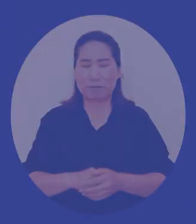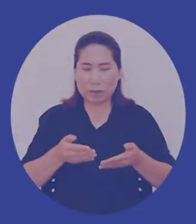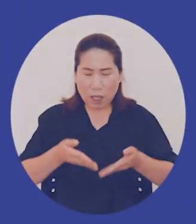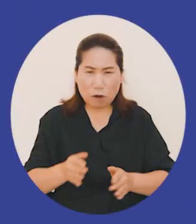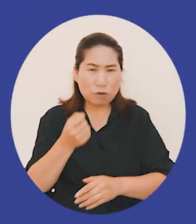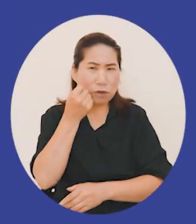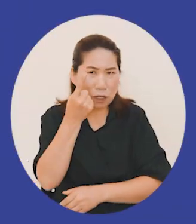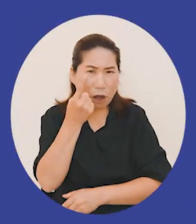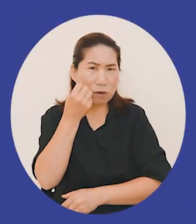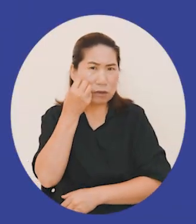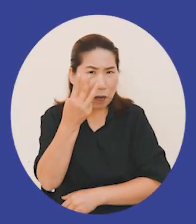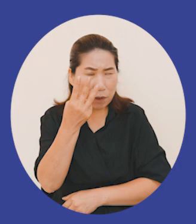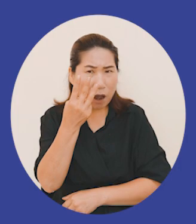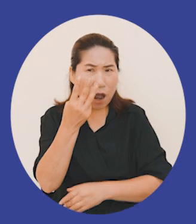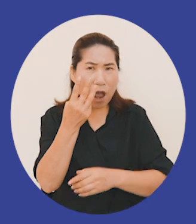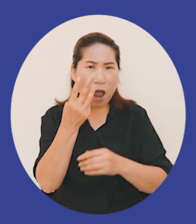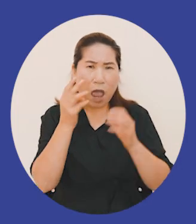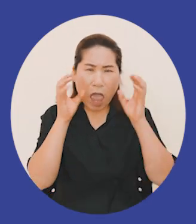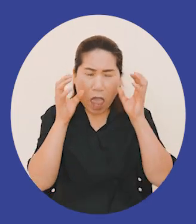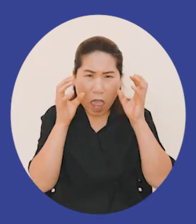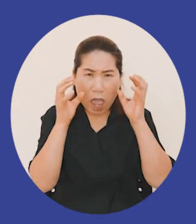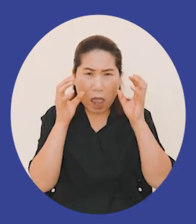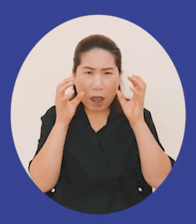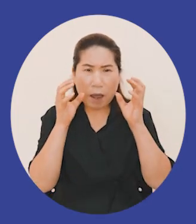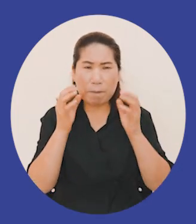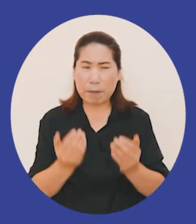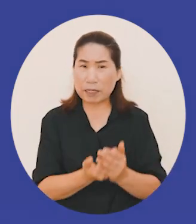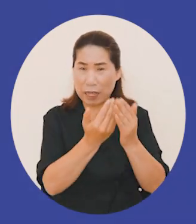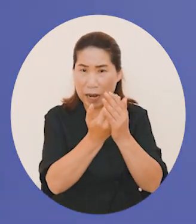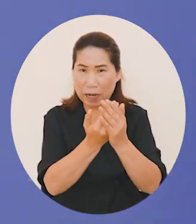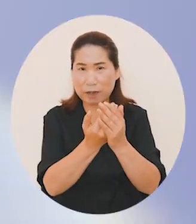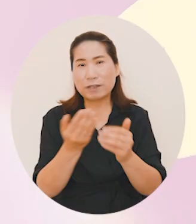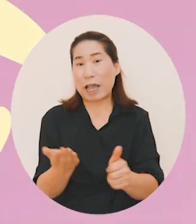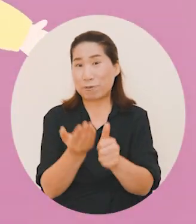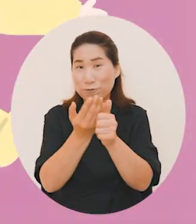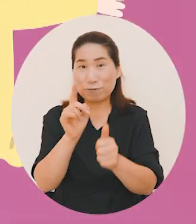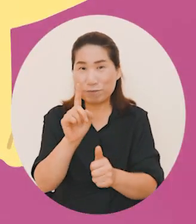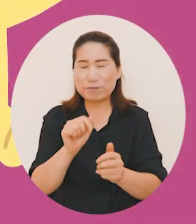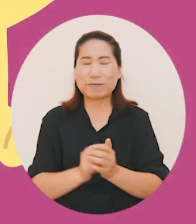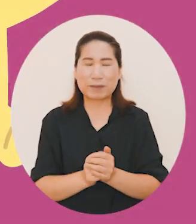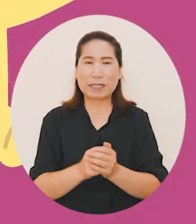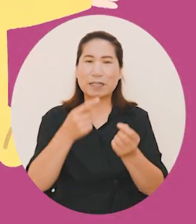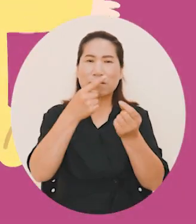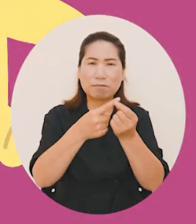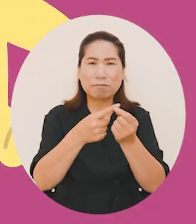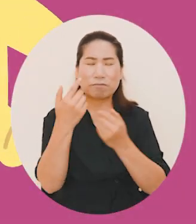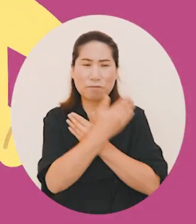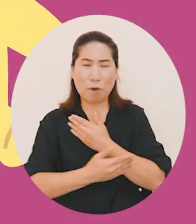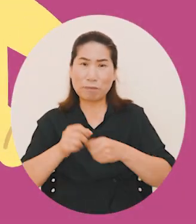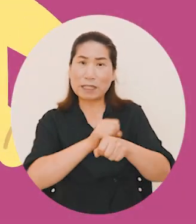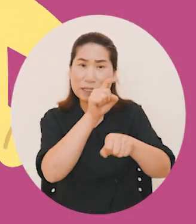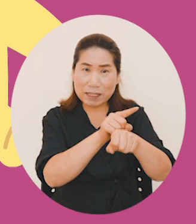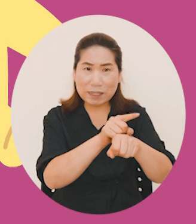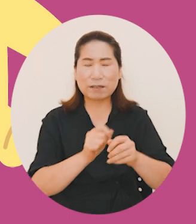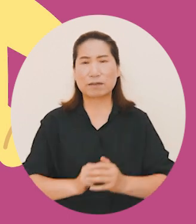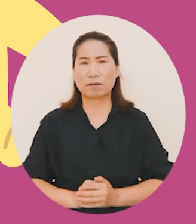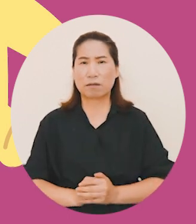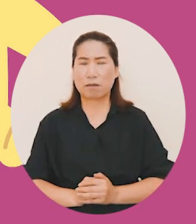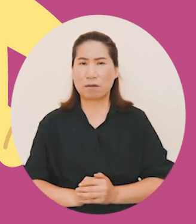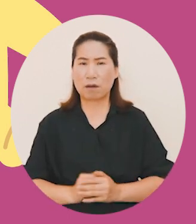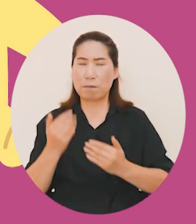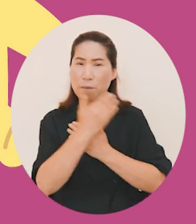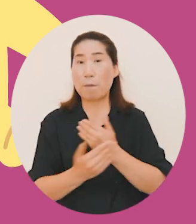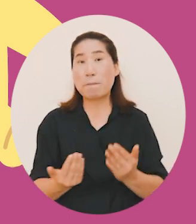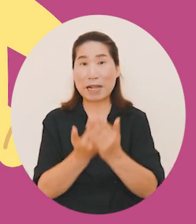생후 1개월에서 3개월의 영아기 성장 발달과 양육. 1. 신체적 특징.